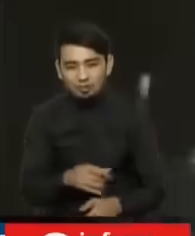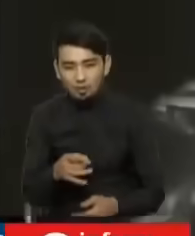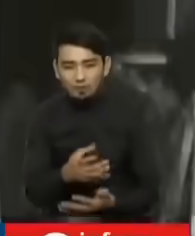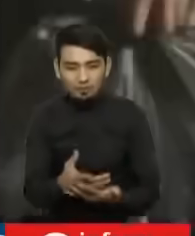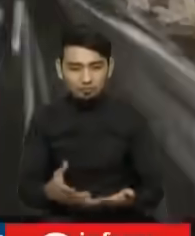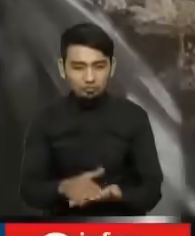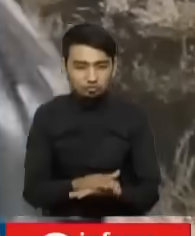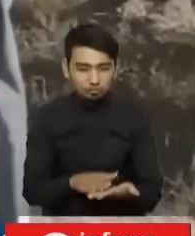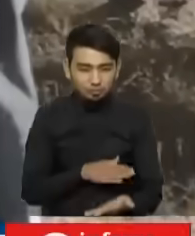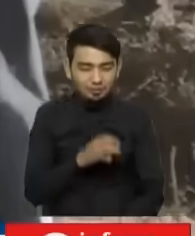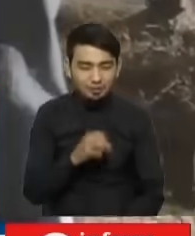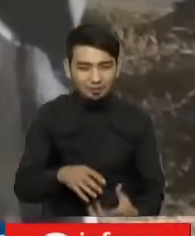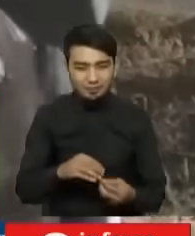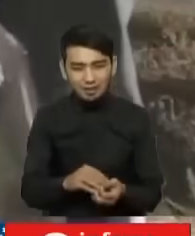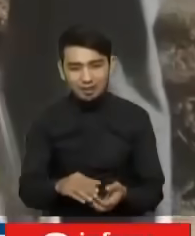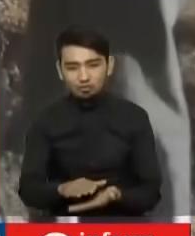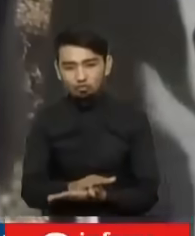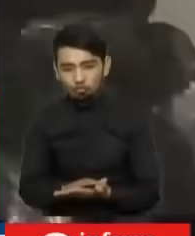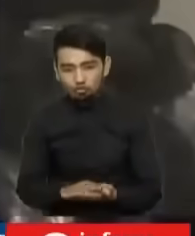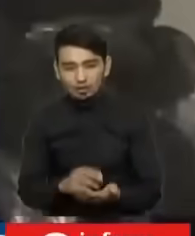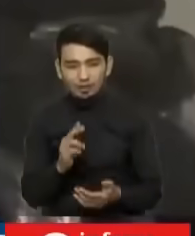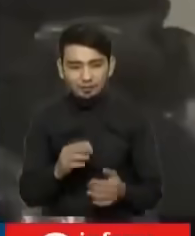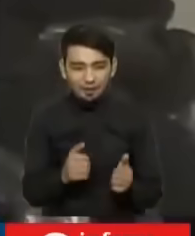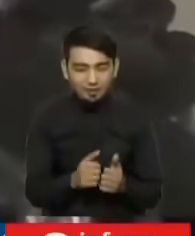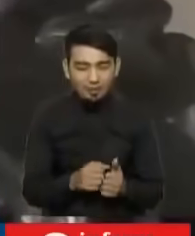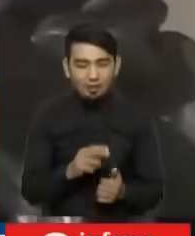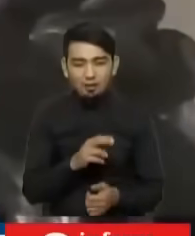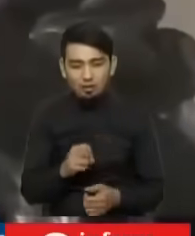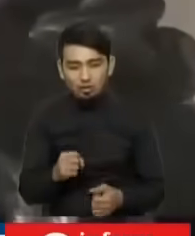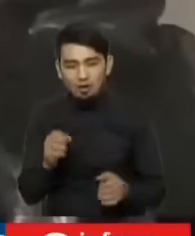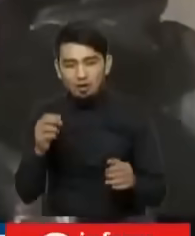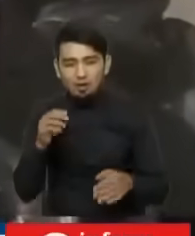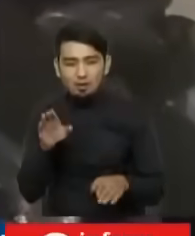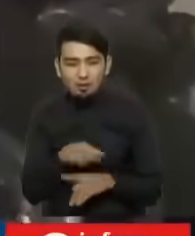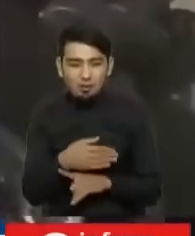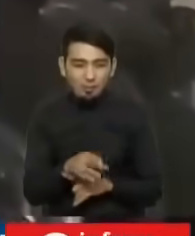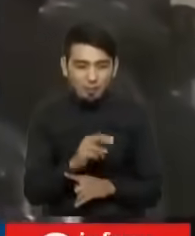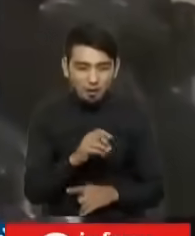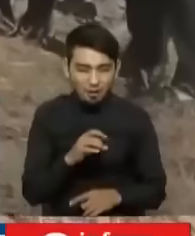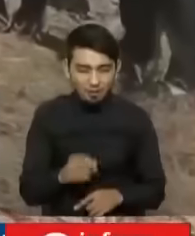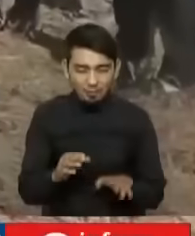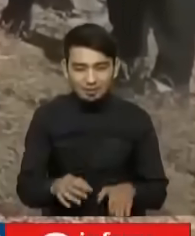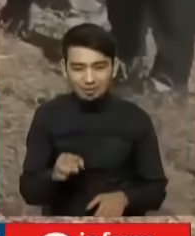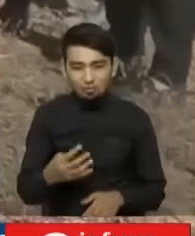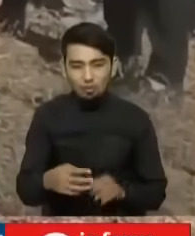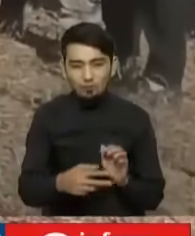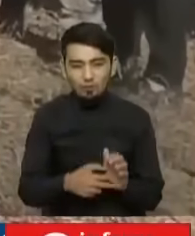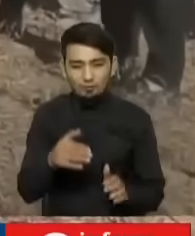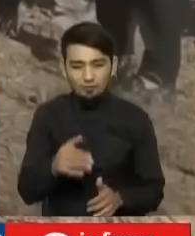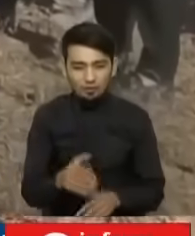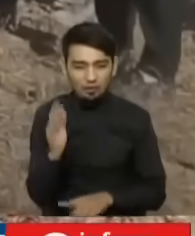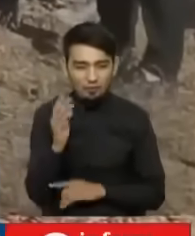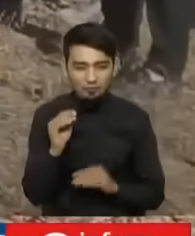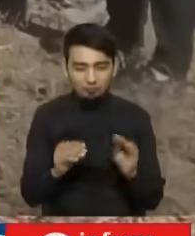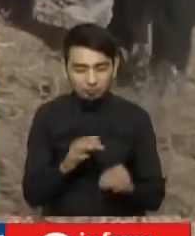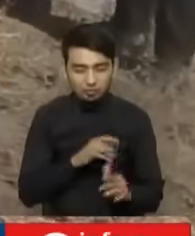және жер үйлердің аумағы жиналған. Сондай-ақ саябақ пен тынымбақтар абаттандырылып, 48 мыңнан астам көшет отырғызылыпты.